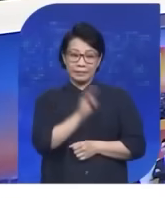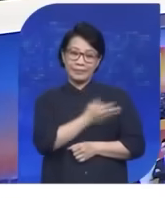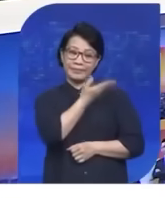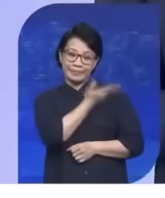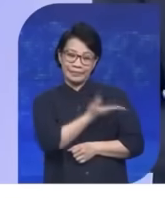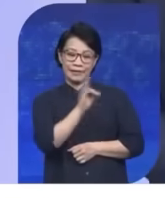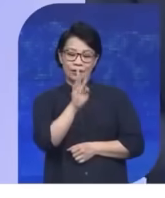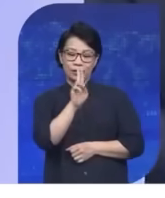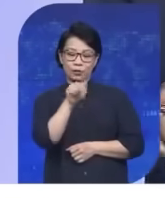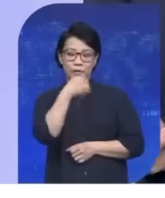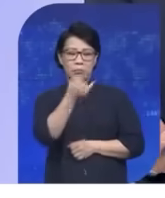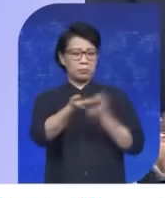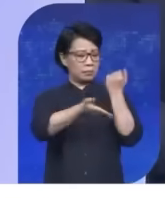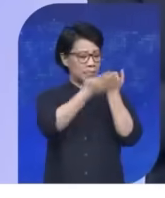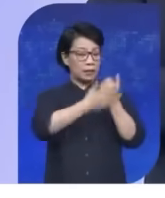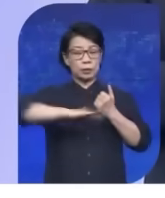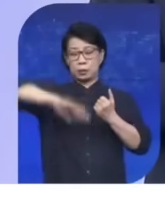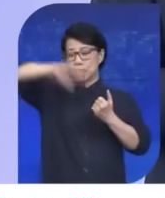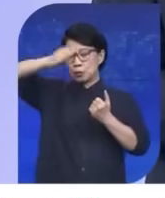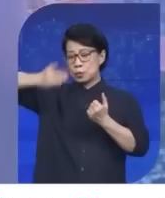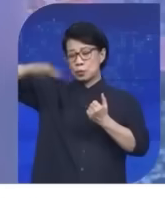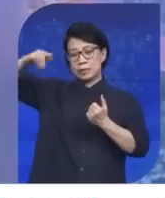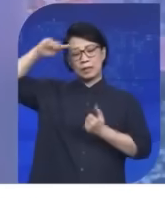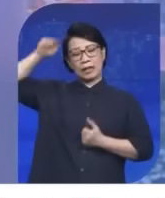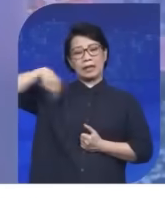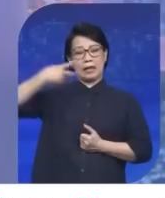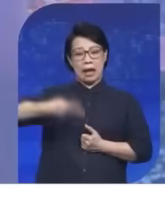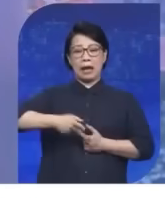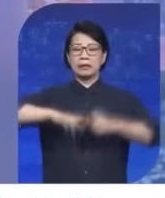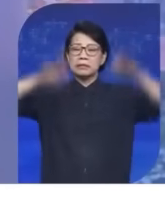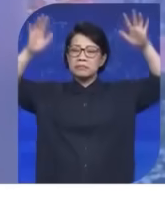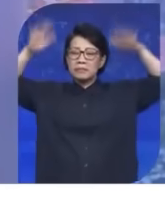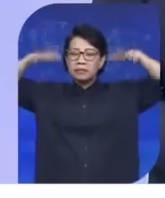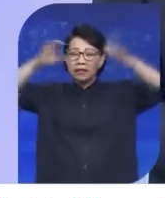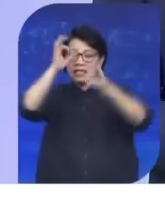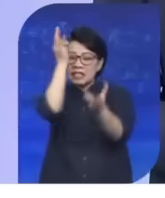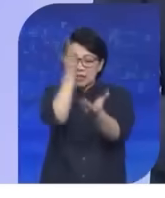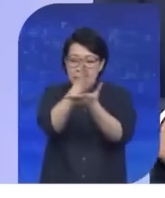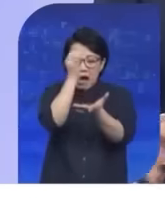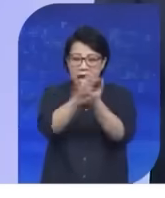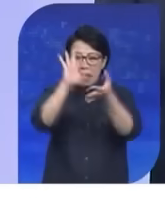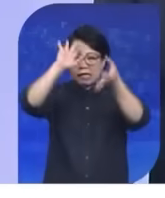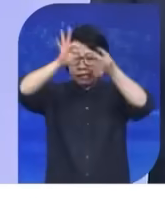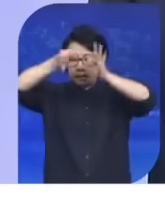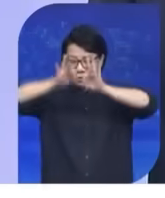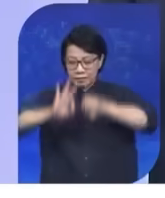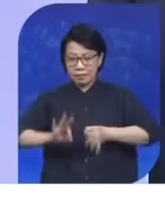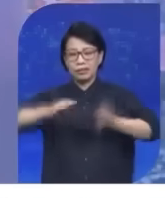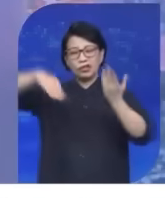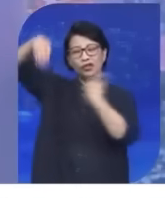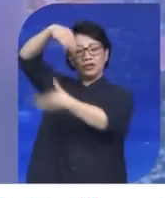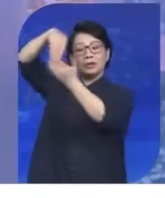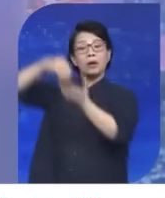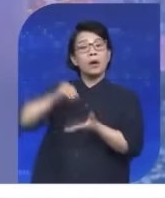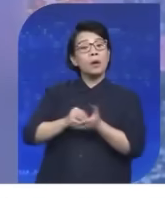Mà miền núi phía Bắc ấy, thì liên tục trong 2 ngày vừa qua liên tục có mưa đá rồi dông lốc rồi. Vâng. Không biết hiện tượng này còn có thể diễn ra trong chiều tối và đêm nay không ạ? Dạ vâng,